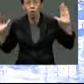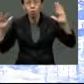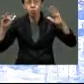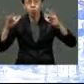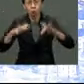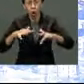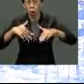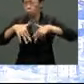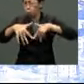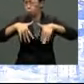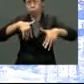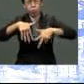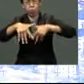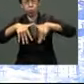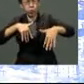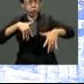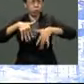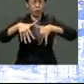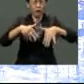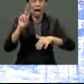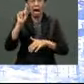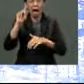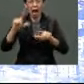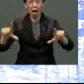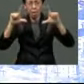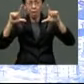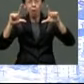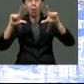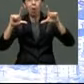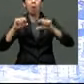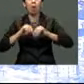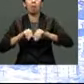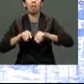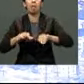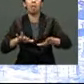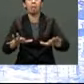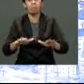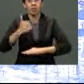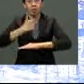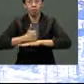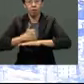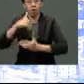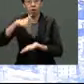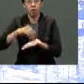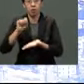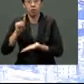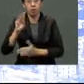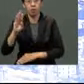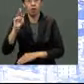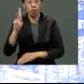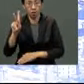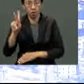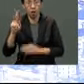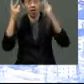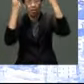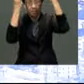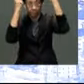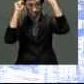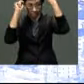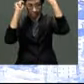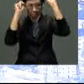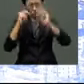ไปกันเยอะมากนะครับจนกระทั่งเกิดข่าวคราวขึ้นมาท่านผอ.สบค.ในฐานะนายกรัฐมนตรีท่านก็มองว่าเป็นไปได้ไห